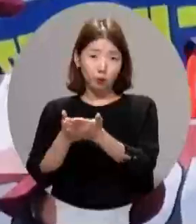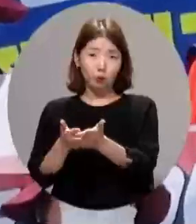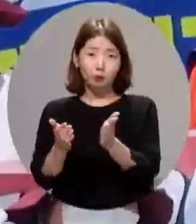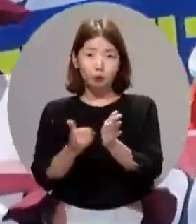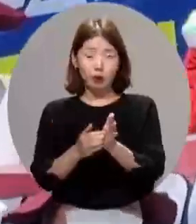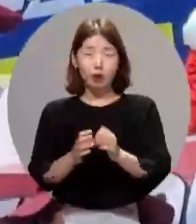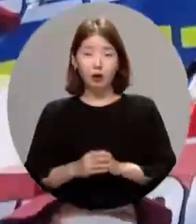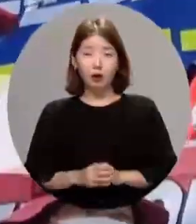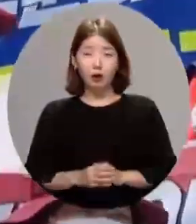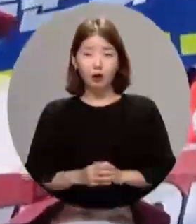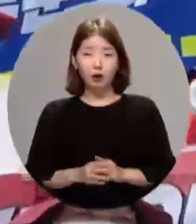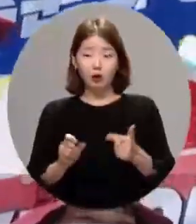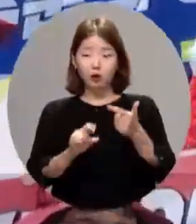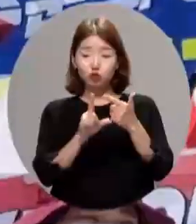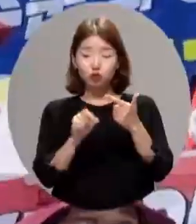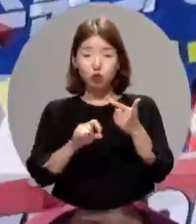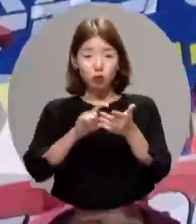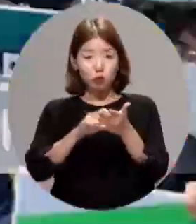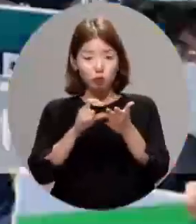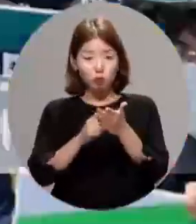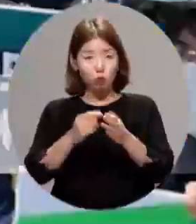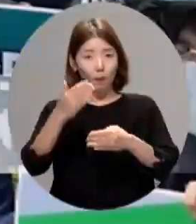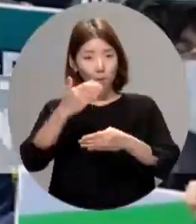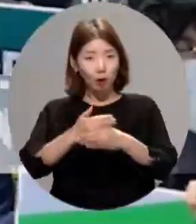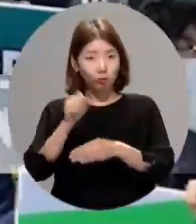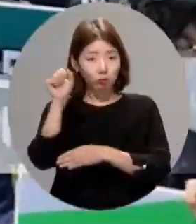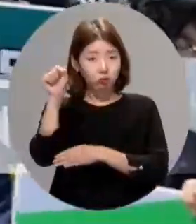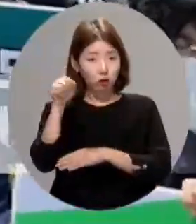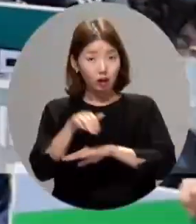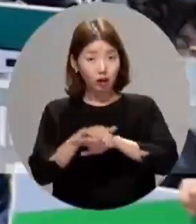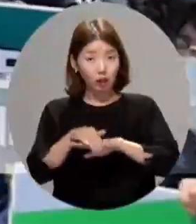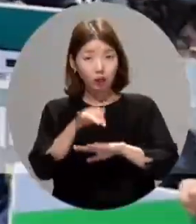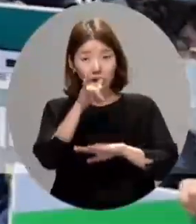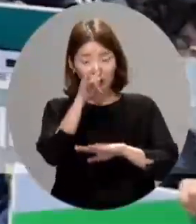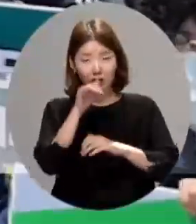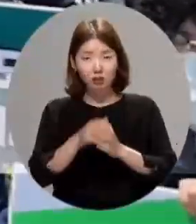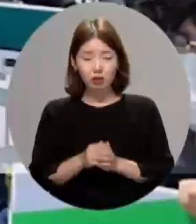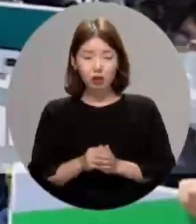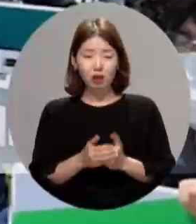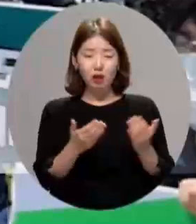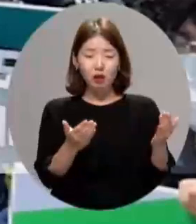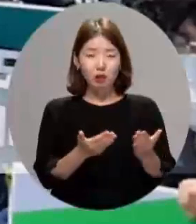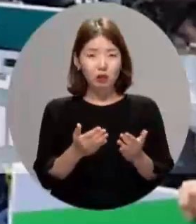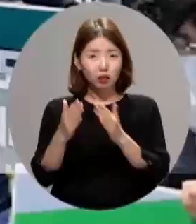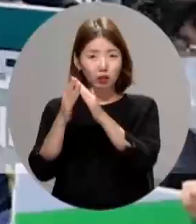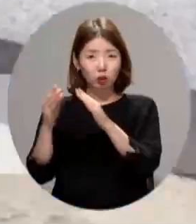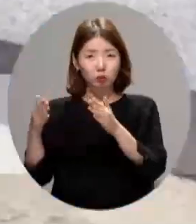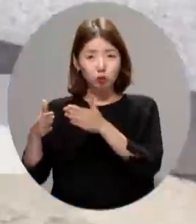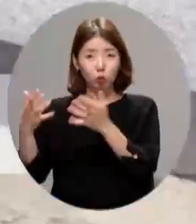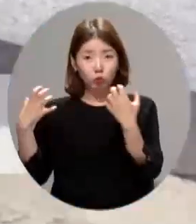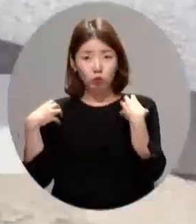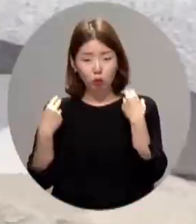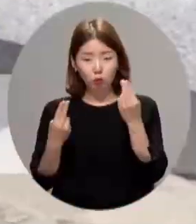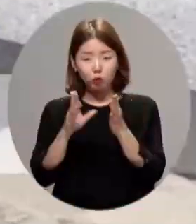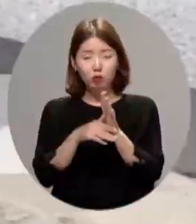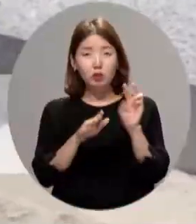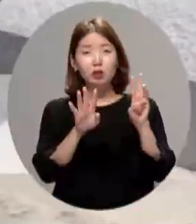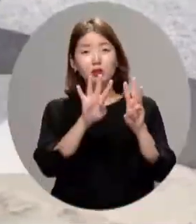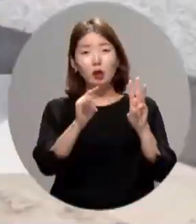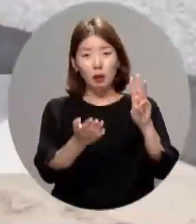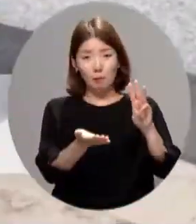촉구했습니다. 6월 중 파업을 시사하고 있는 전주대 청소노동자들은 노동 강도가 전북도청 노동자들의